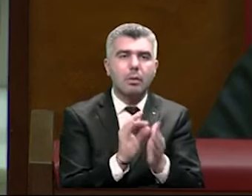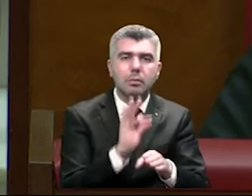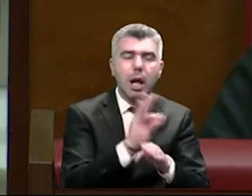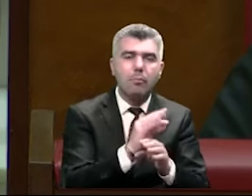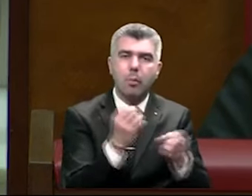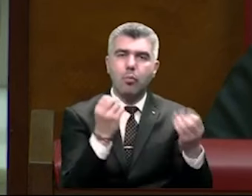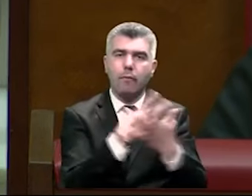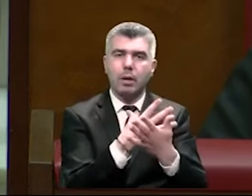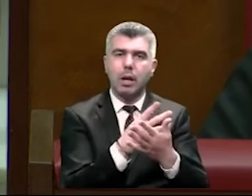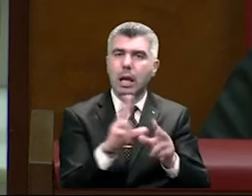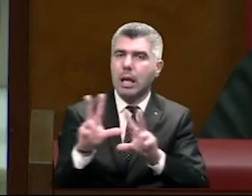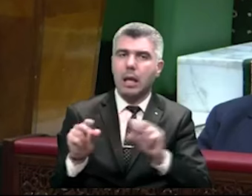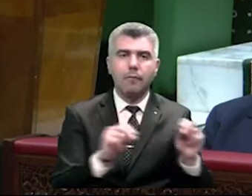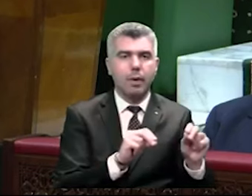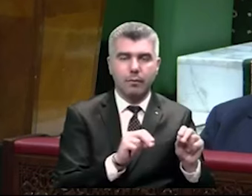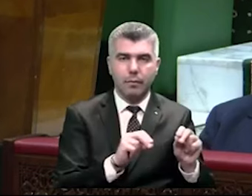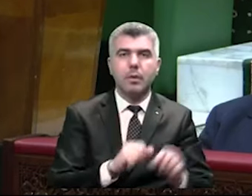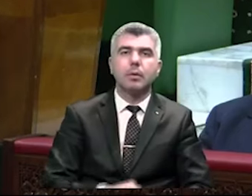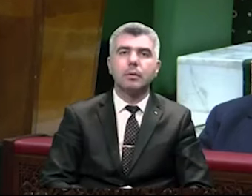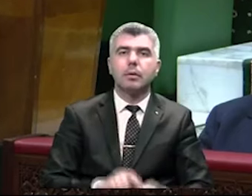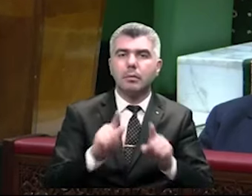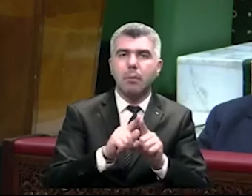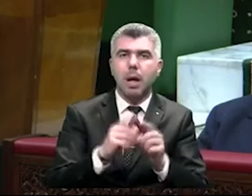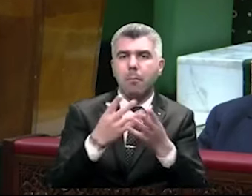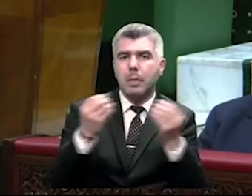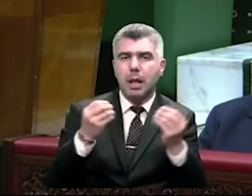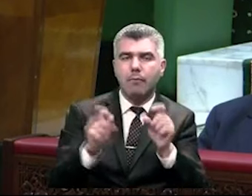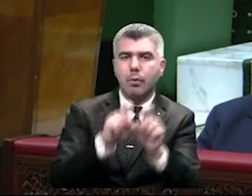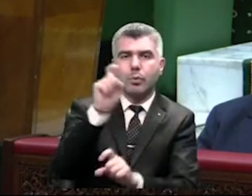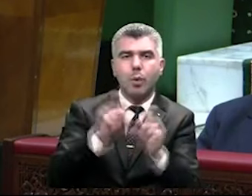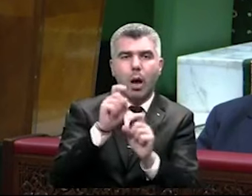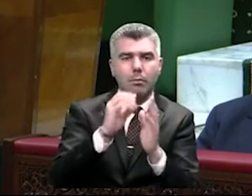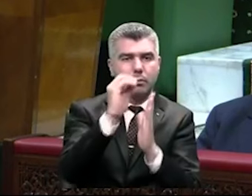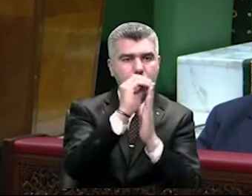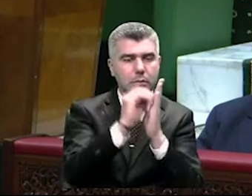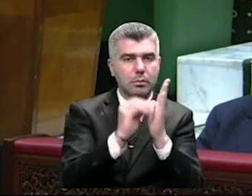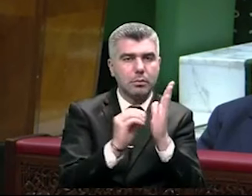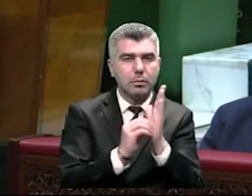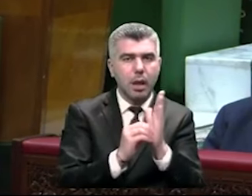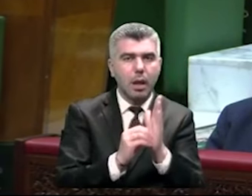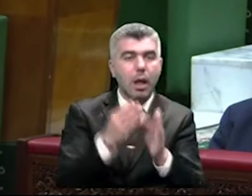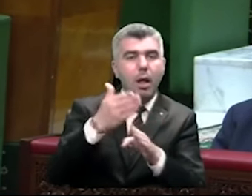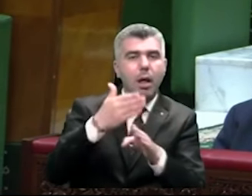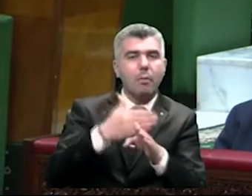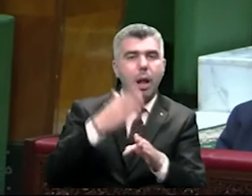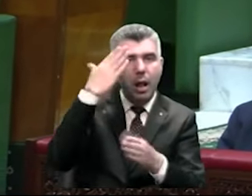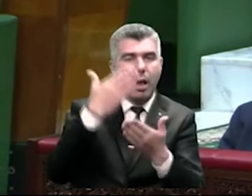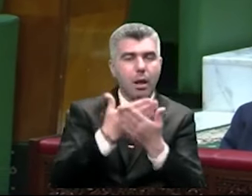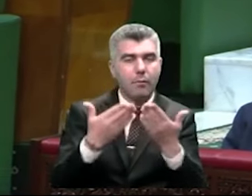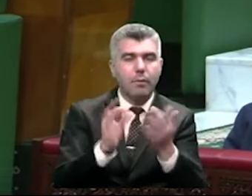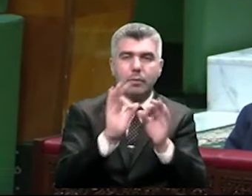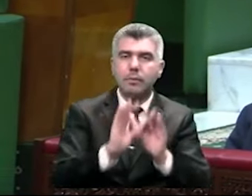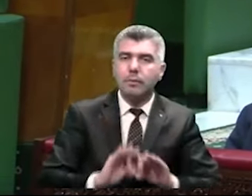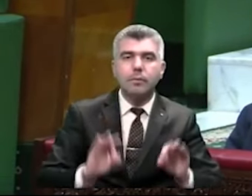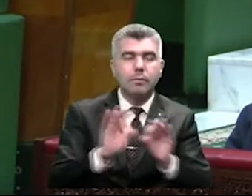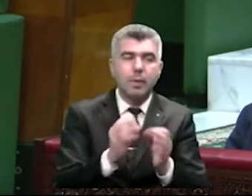تفاجئهم بدورهم بهذا الكم الهائل من الاسئله التي كان من المفروض ان يكونوا على علم بها حتى يتسنى لهم